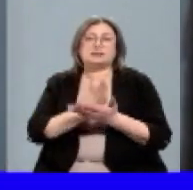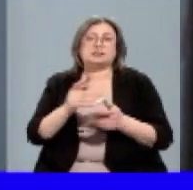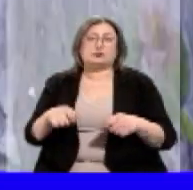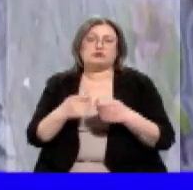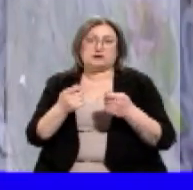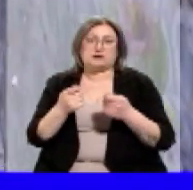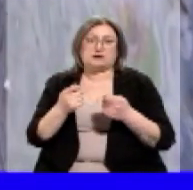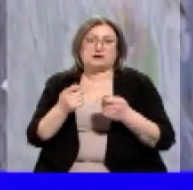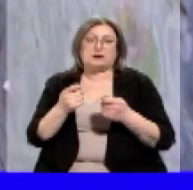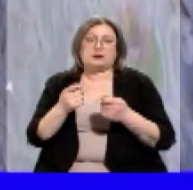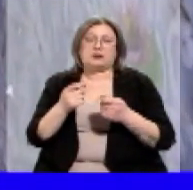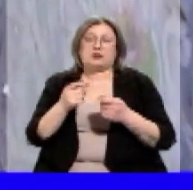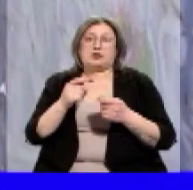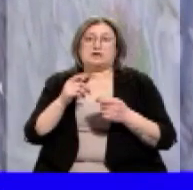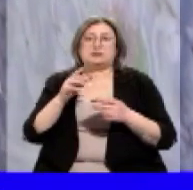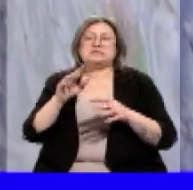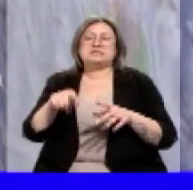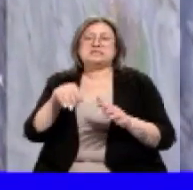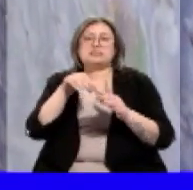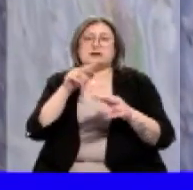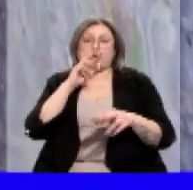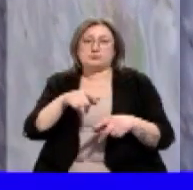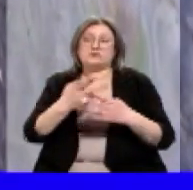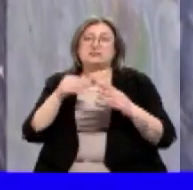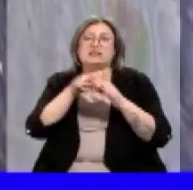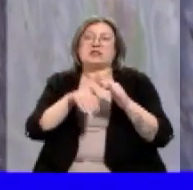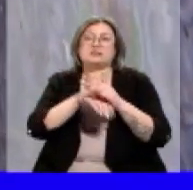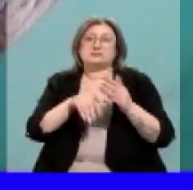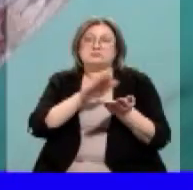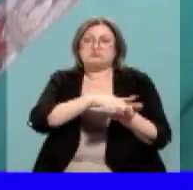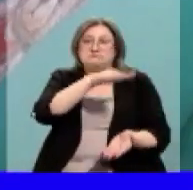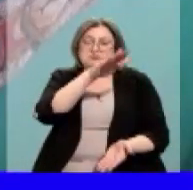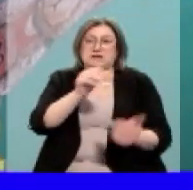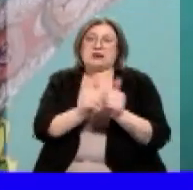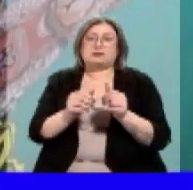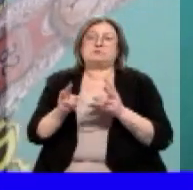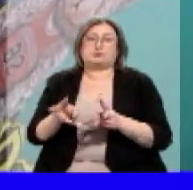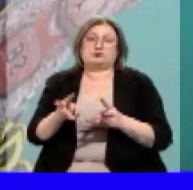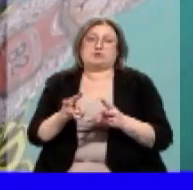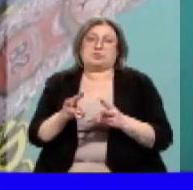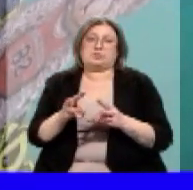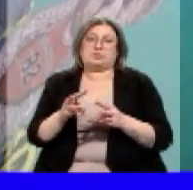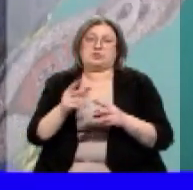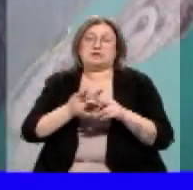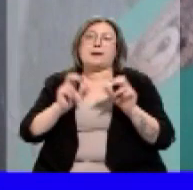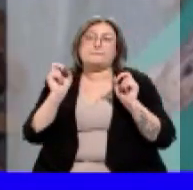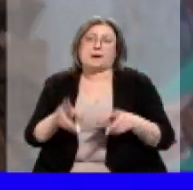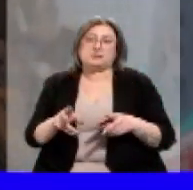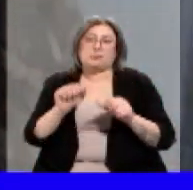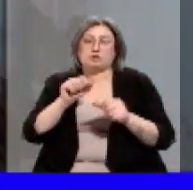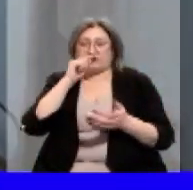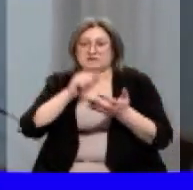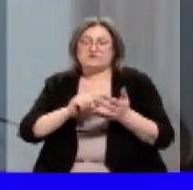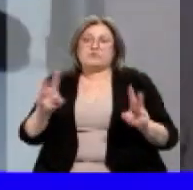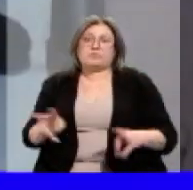нарушение. Да. Это, во-первых, получается складирование горючих веществ, топлива, получается, рядом с печью. То есть это опасно, может